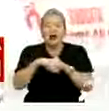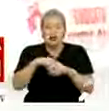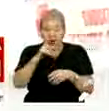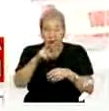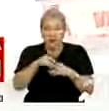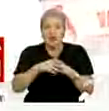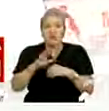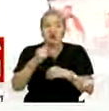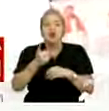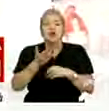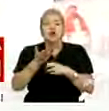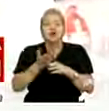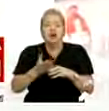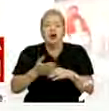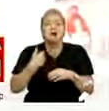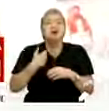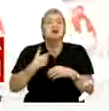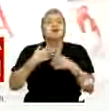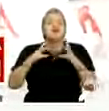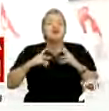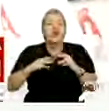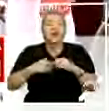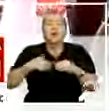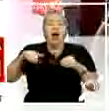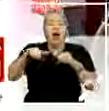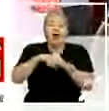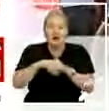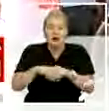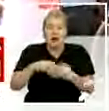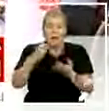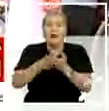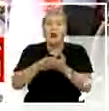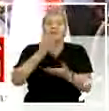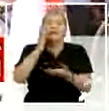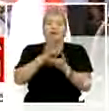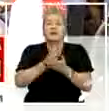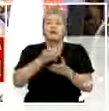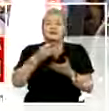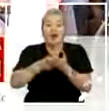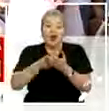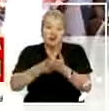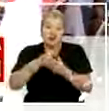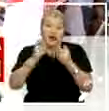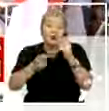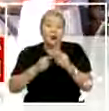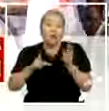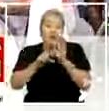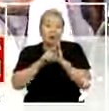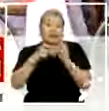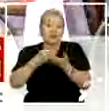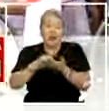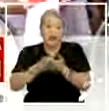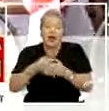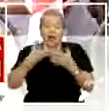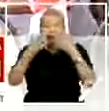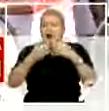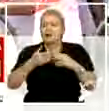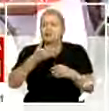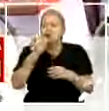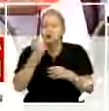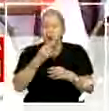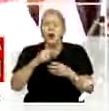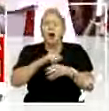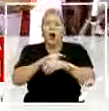și cer deblocarea angajărilor, plata drepturilor salariale conform grilelor în vigoare, calcularea sporurilor și a orelor de